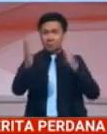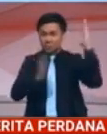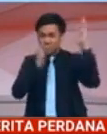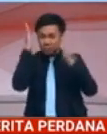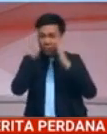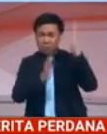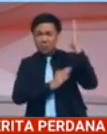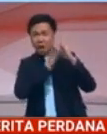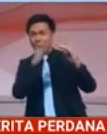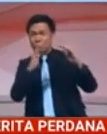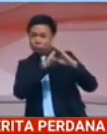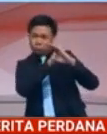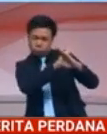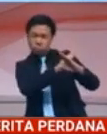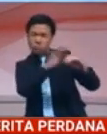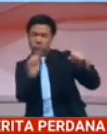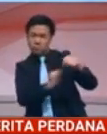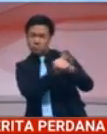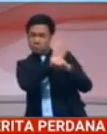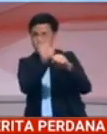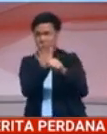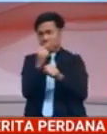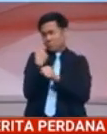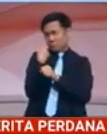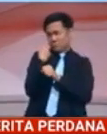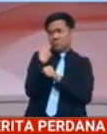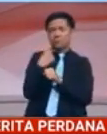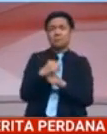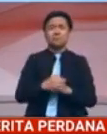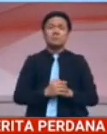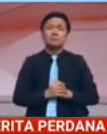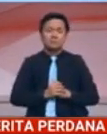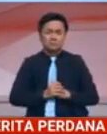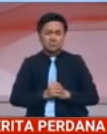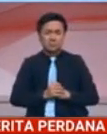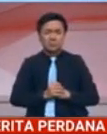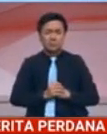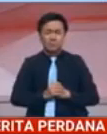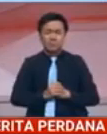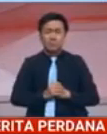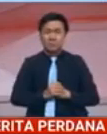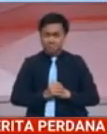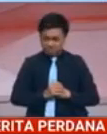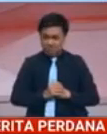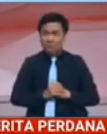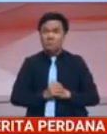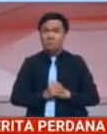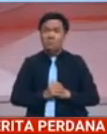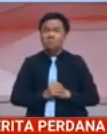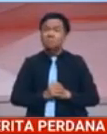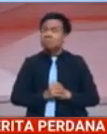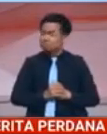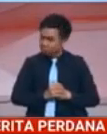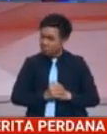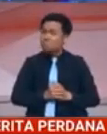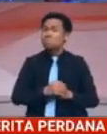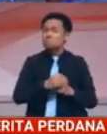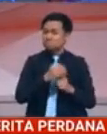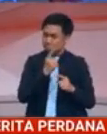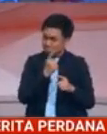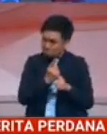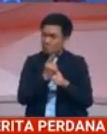wabak COVID-19 baru-baru ini. Dan tidak keterlaluan jika saya